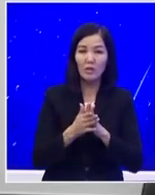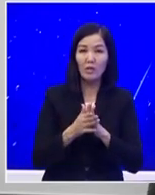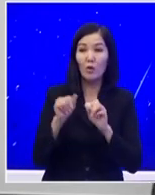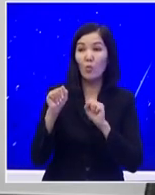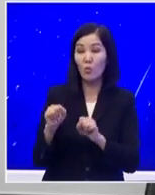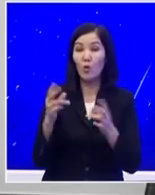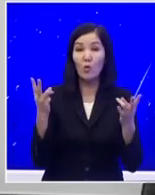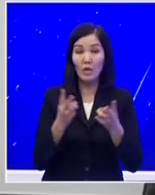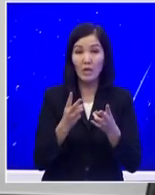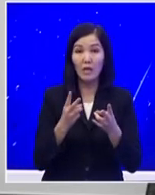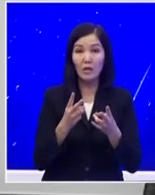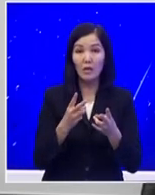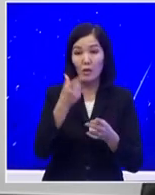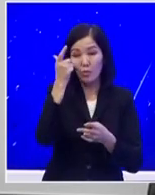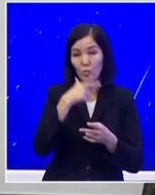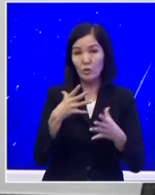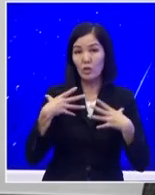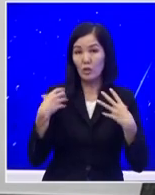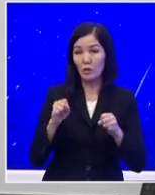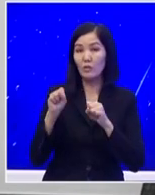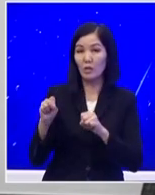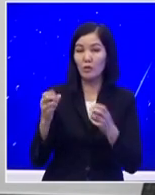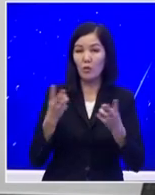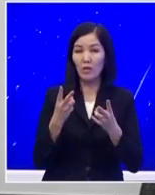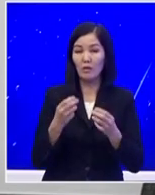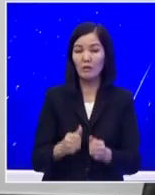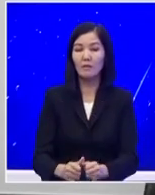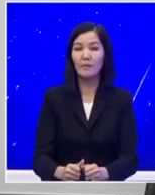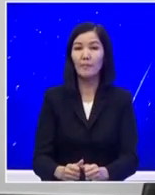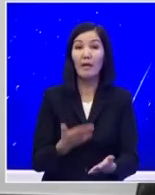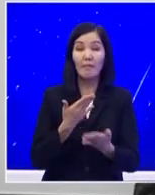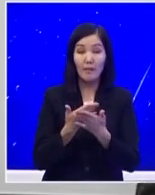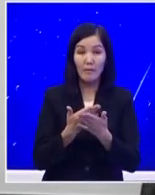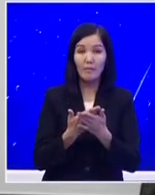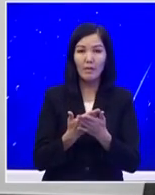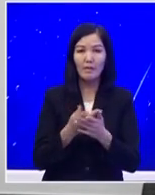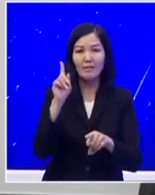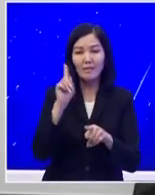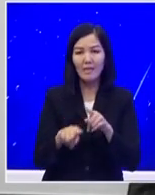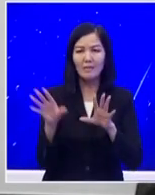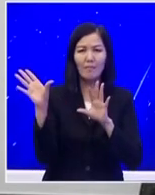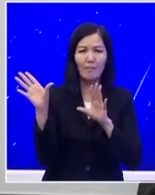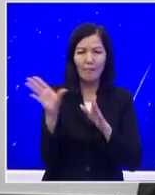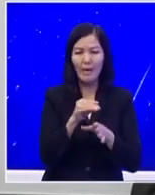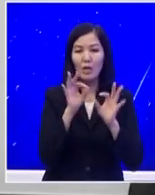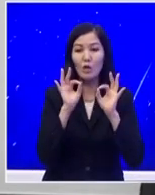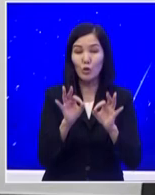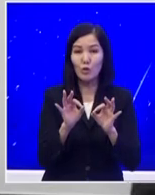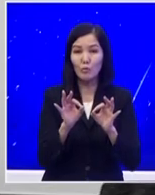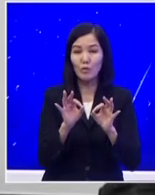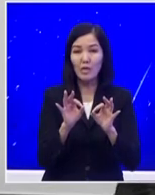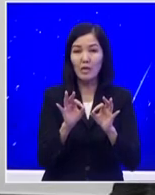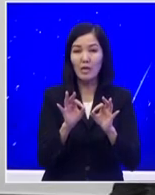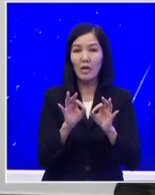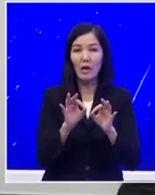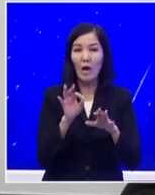Өзіңізді, денсаулығыңызды, өзіңіздің өміріңізді сақтау үшін керек. Егер осыны тез сақтап, мына вирустың, мына шынжырын